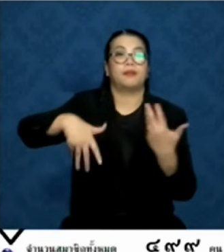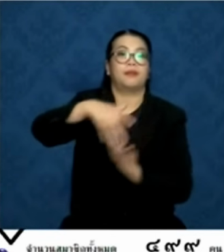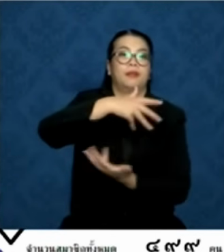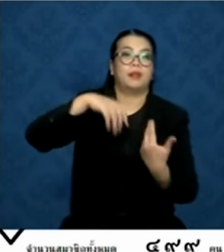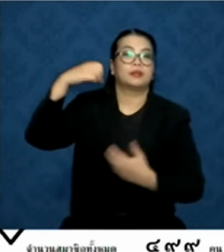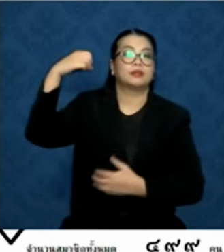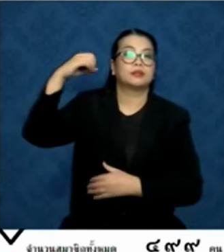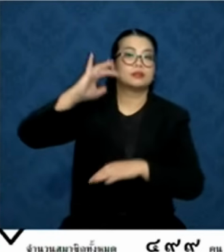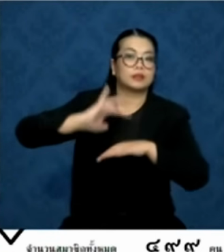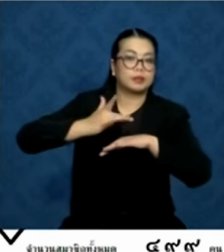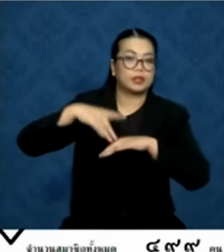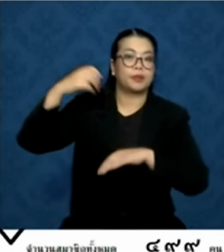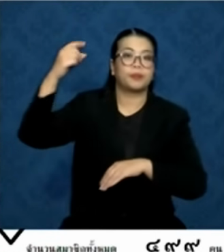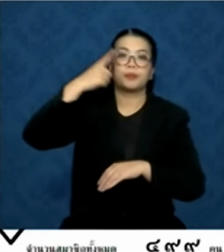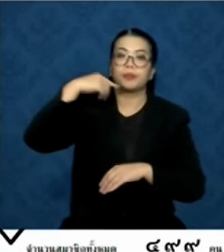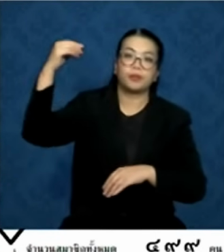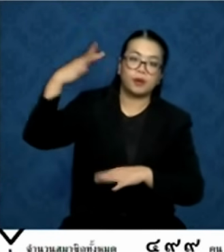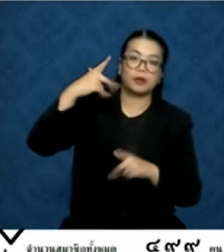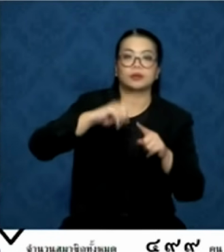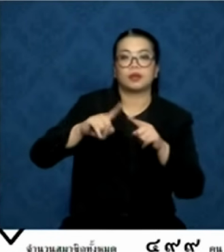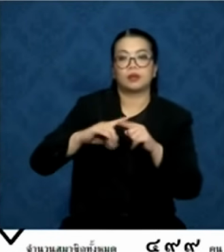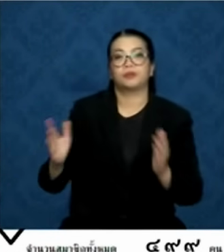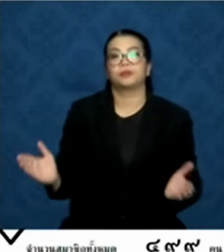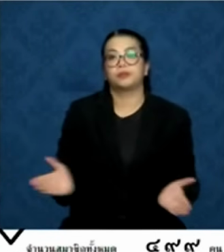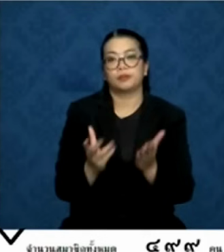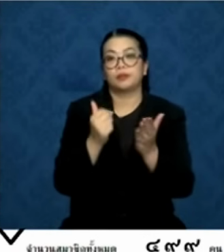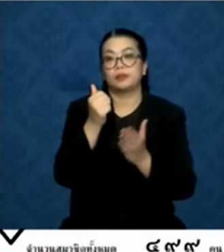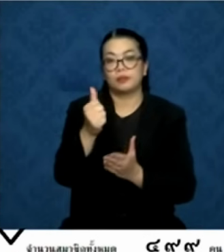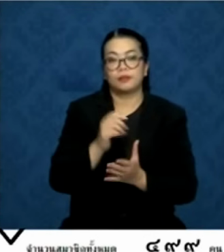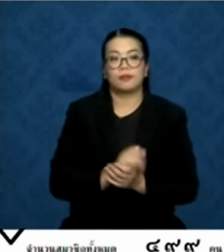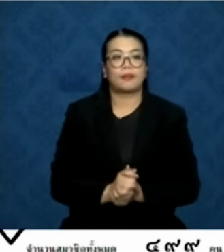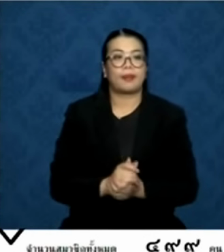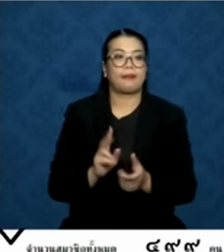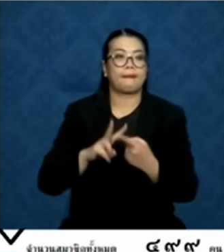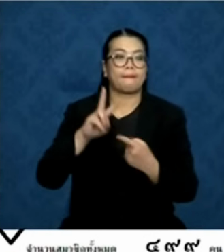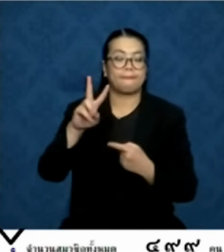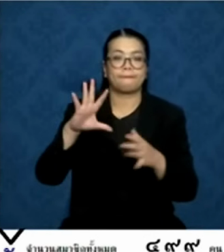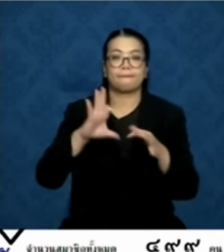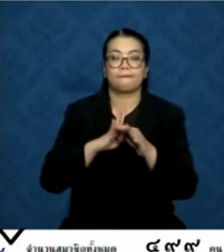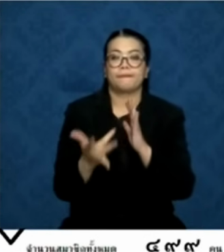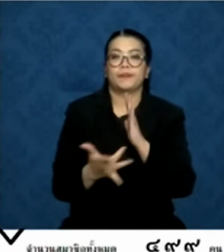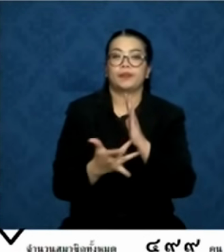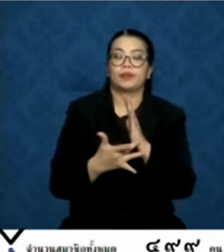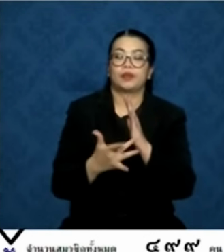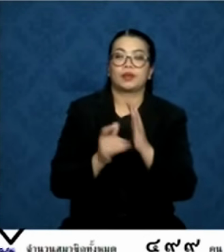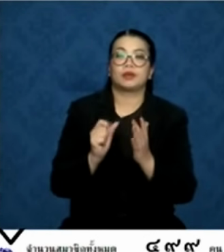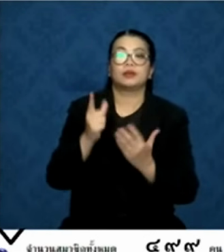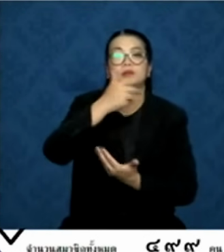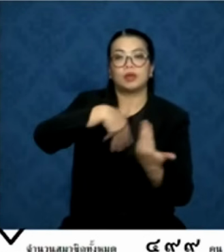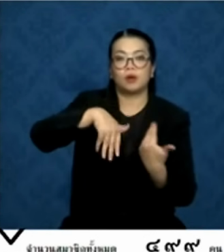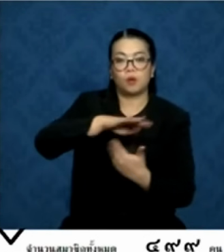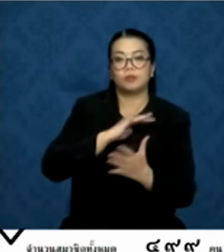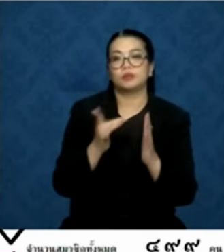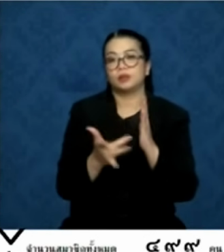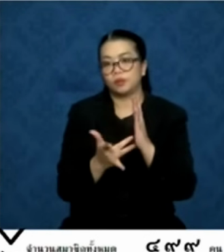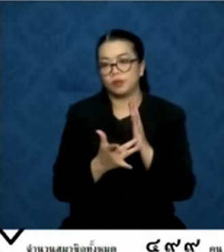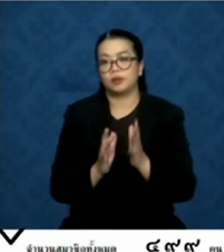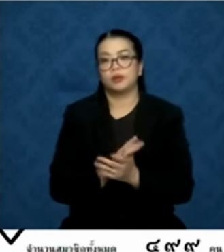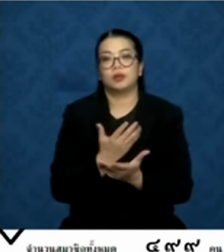ข้อ 2. การพัฒนาเศรษฐกิจและสังคมดิจิตอลงบประมาณ